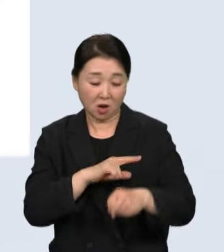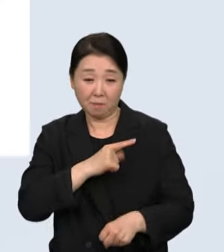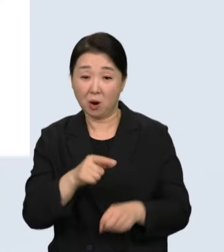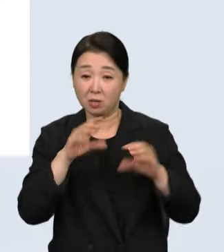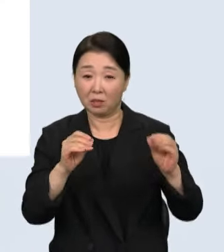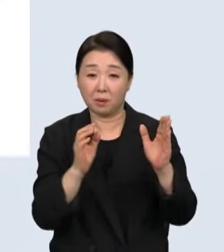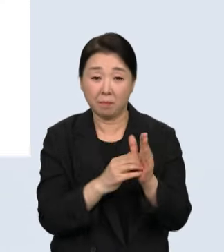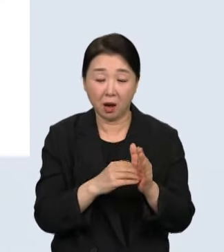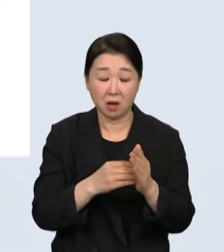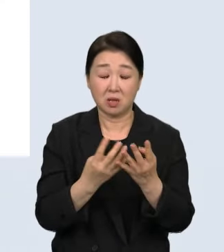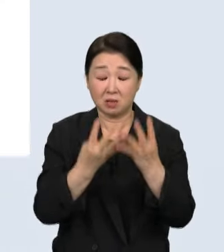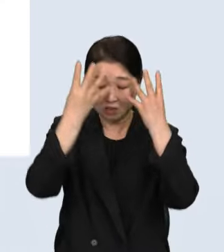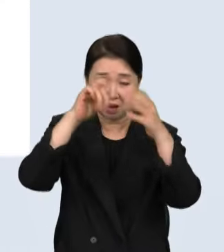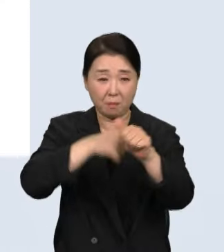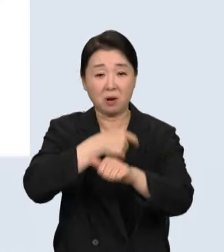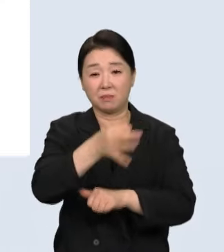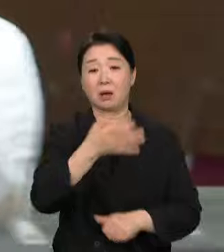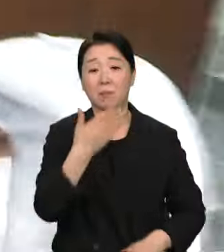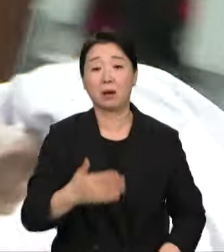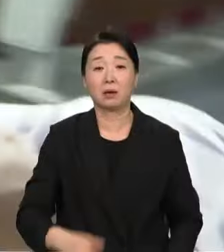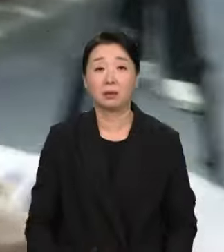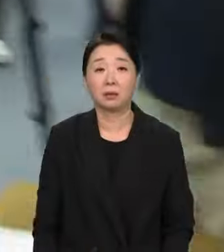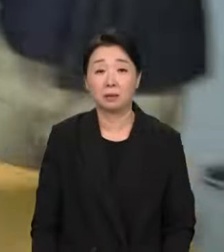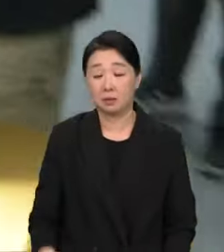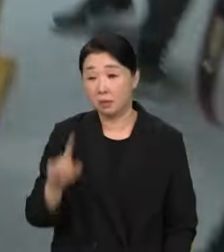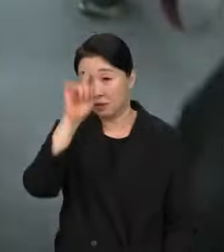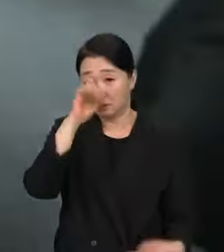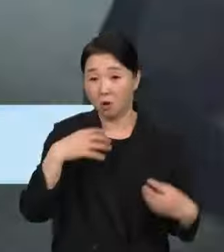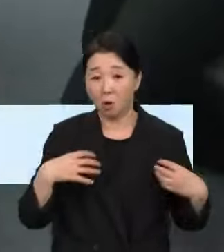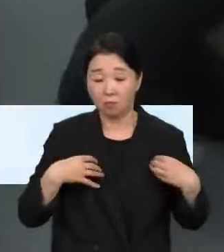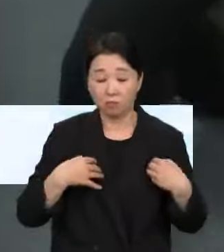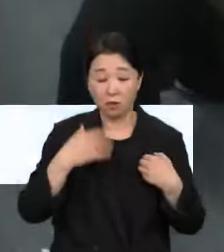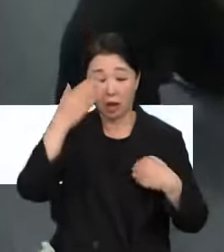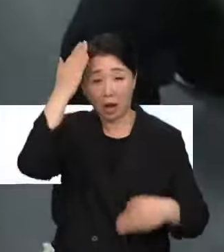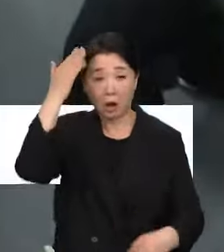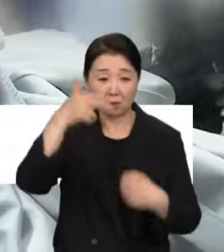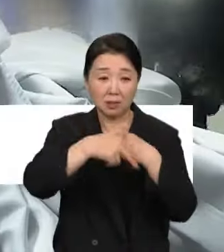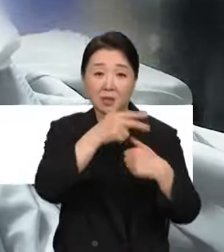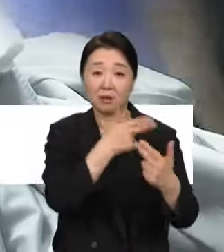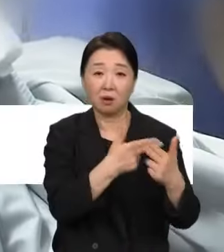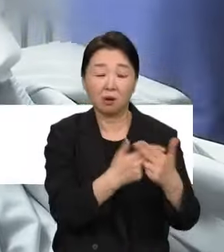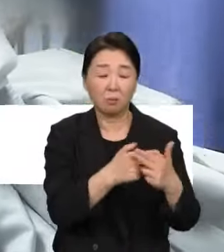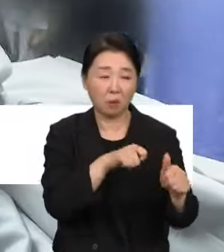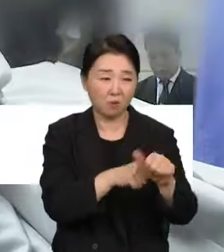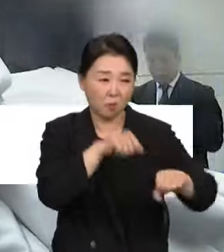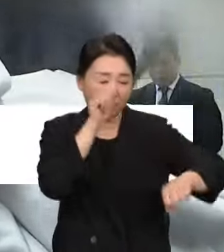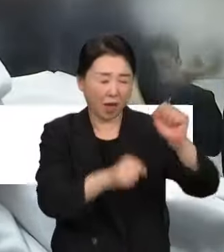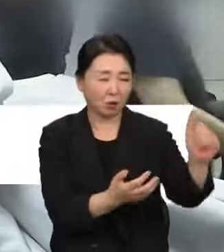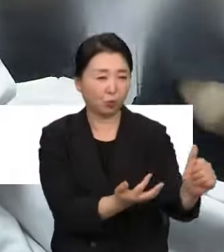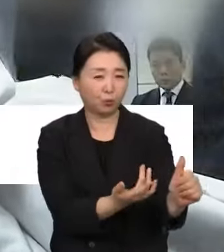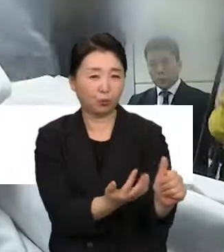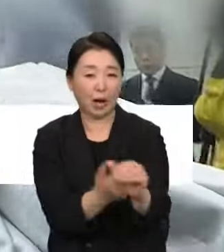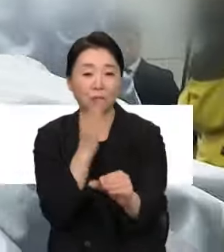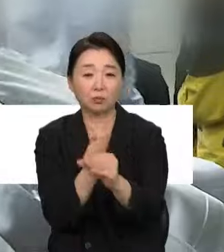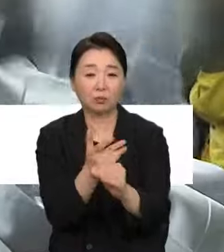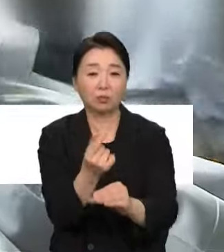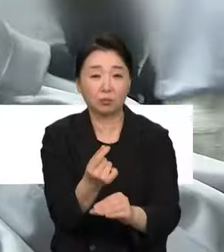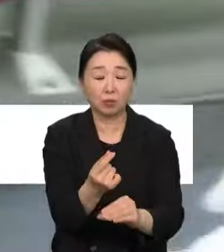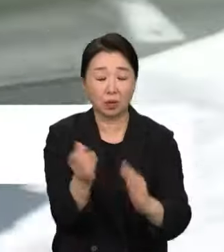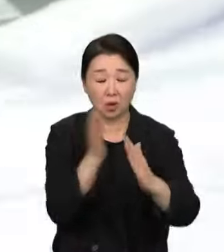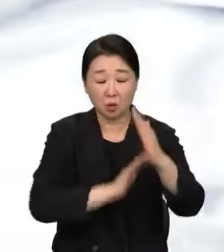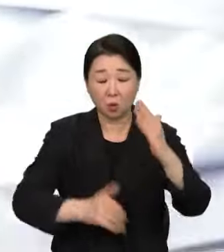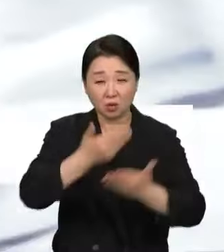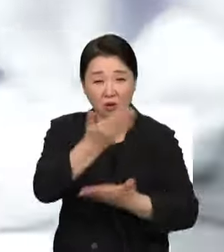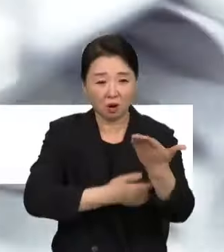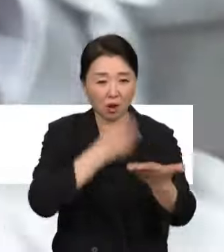또는 벌금형에 처해질 수 있습니다. 정부는 대한의사협회에 대해서는 불법 행동을 유도하고 있다며